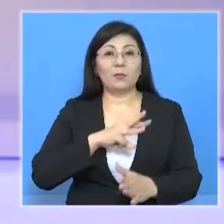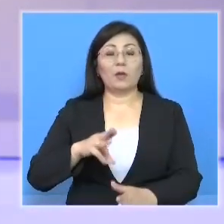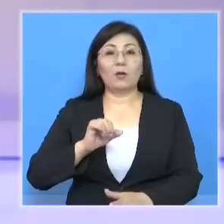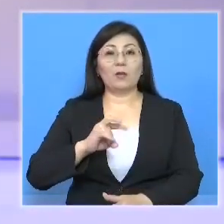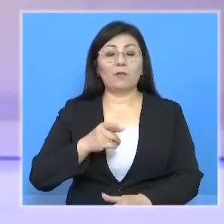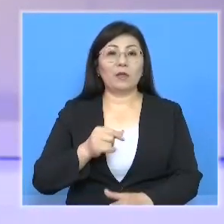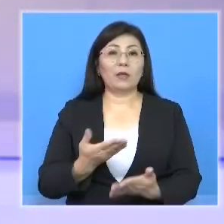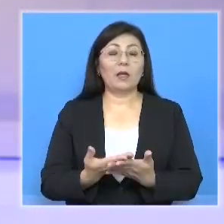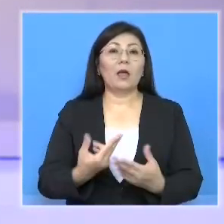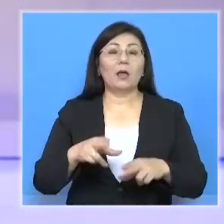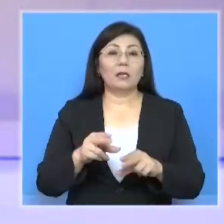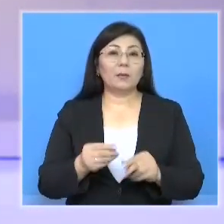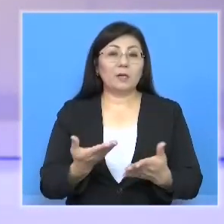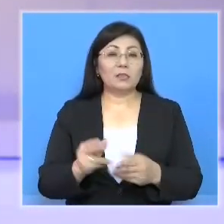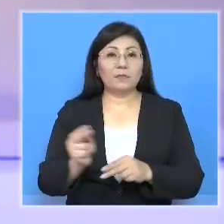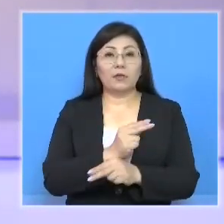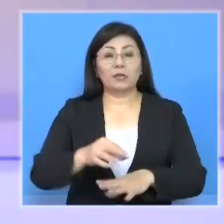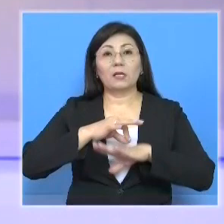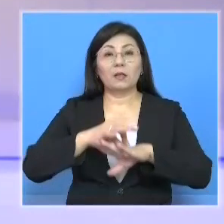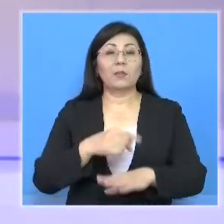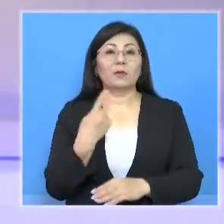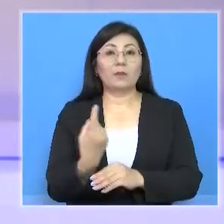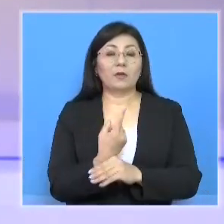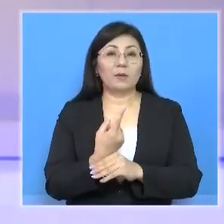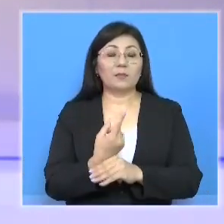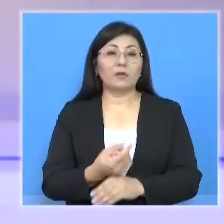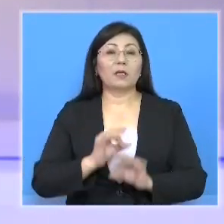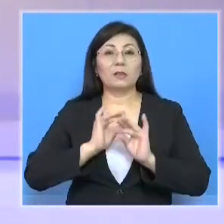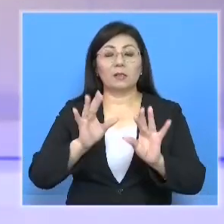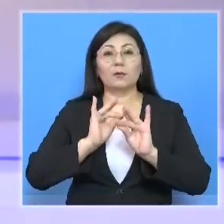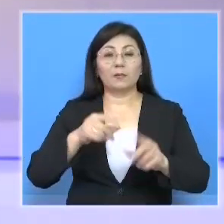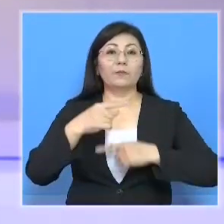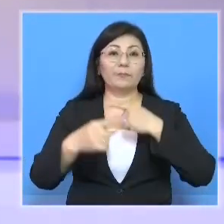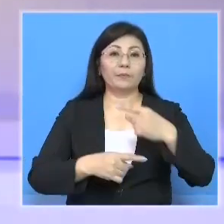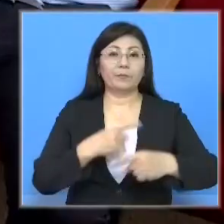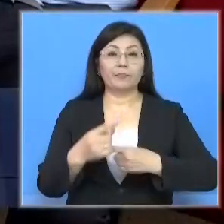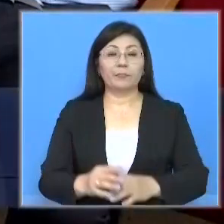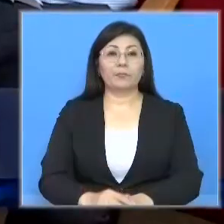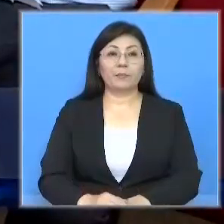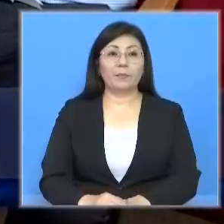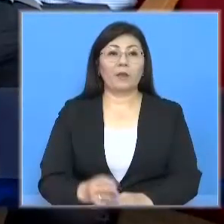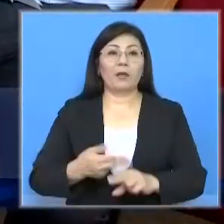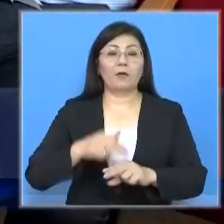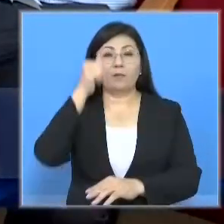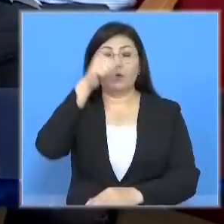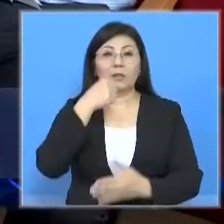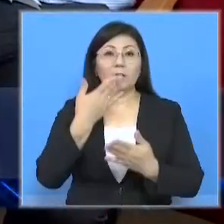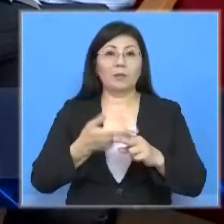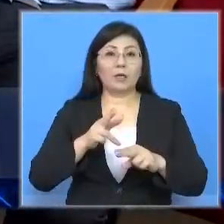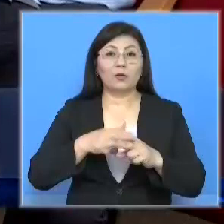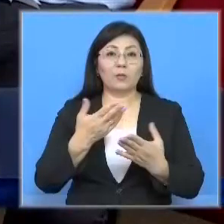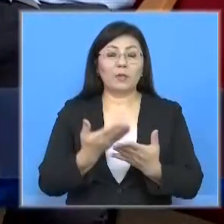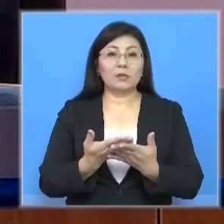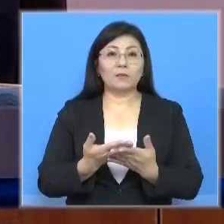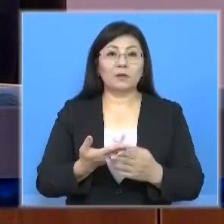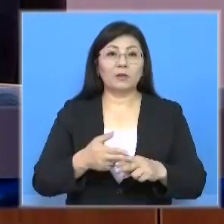тенге. О том, где капитальный ремонт будет проведен в первую очередь, расскажет Джасан Джалбаков. В этом году планируется провести